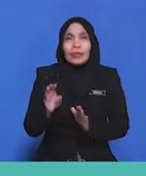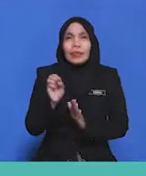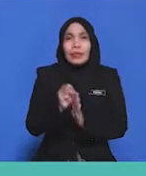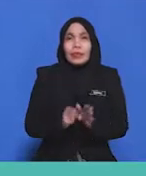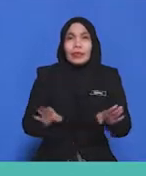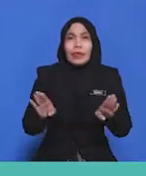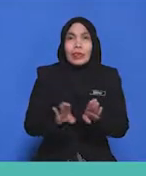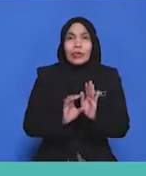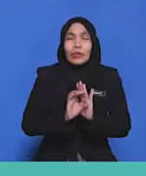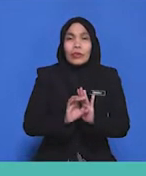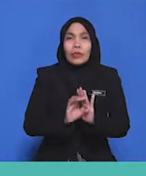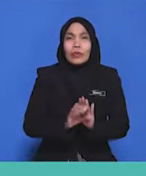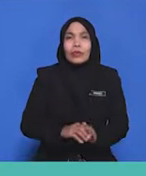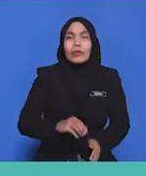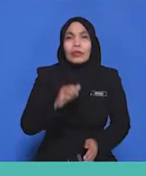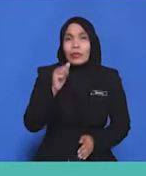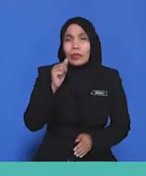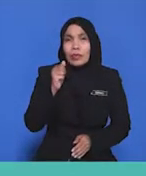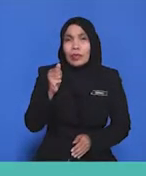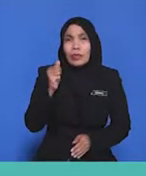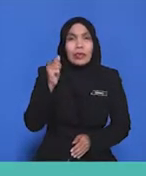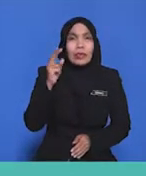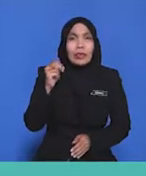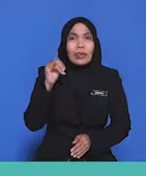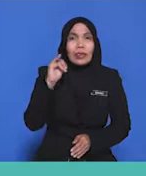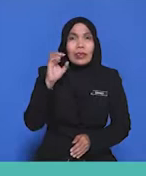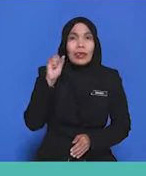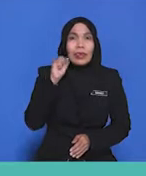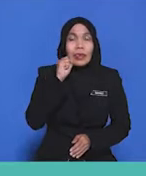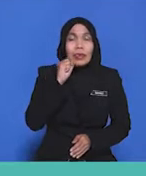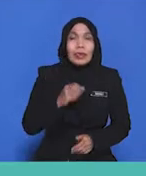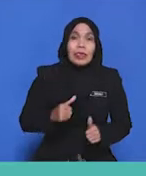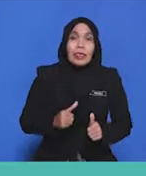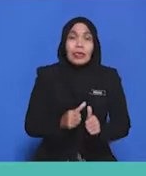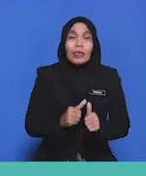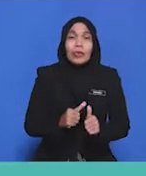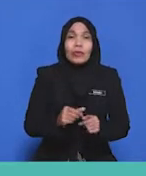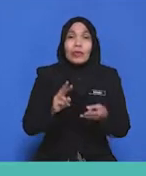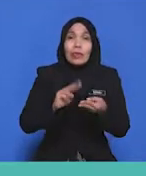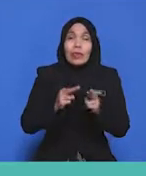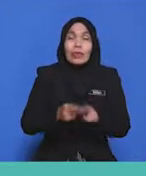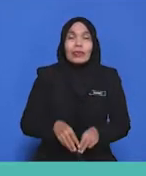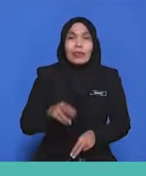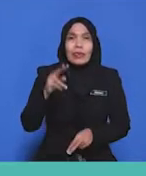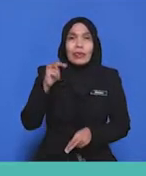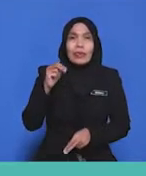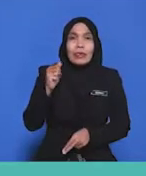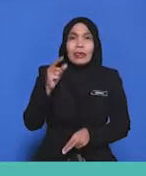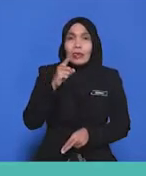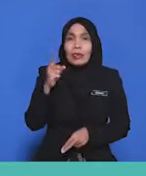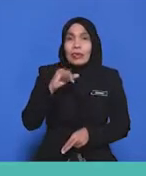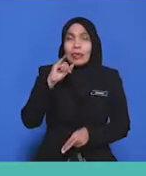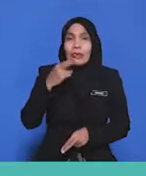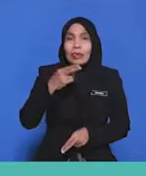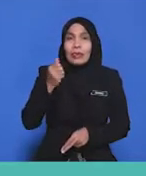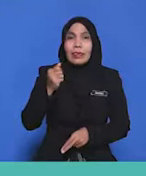contoh, Anis mengikut rakan baiknya, Naziha, untuk menyertai pemilihan bola jaring